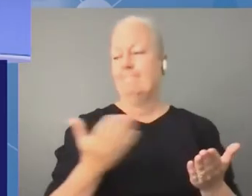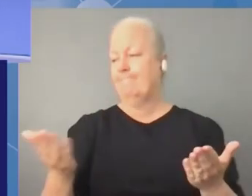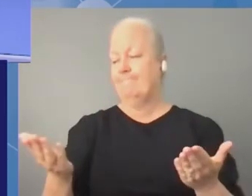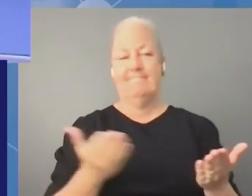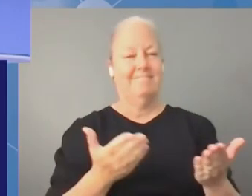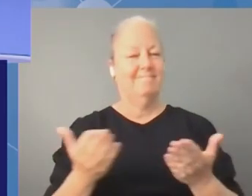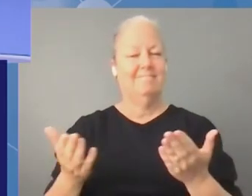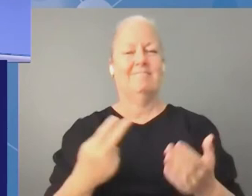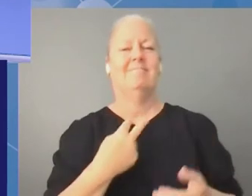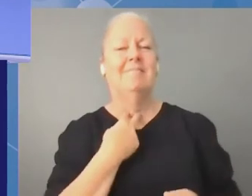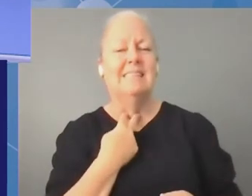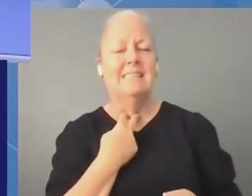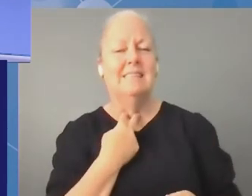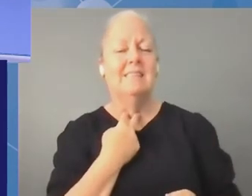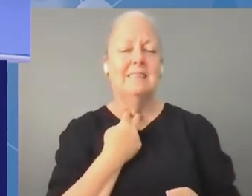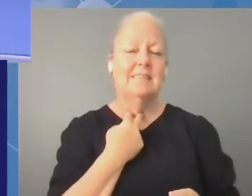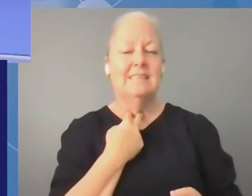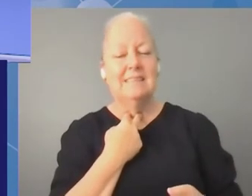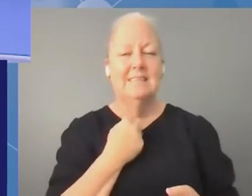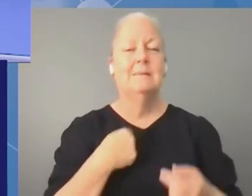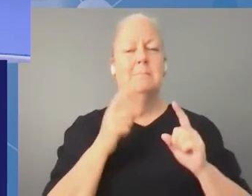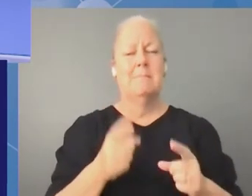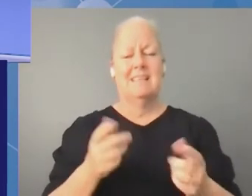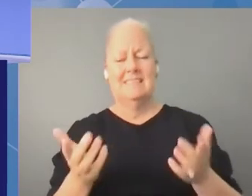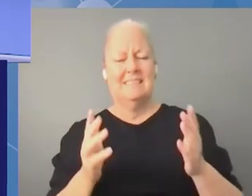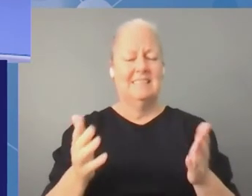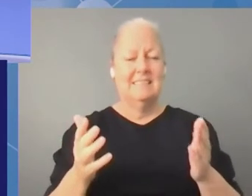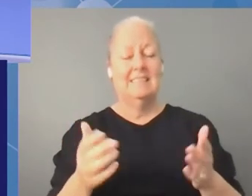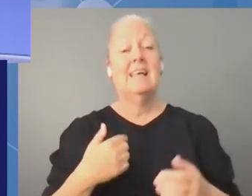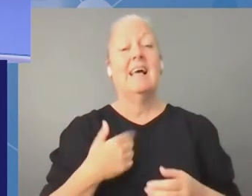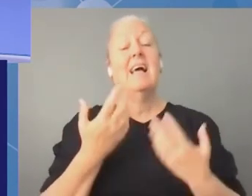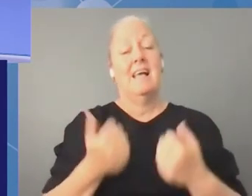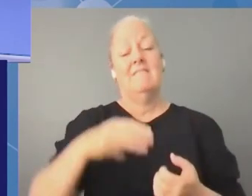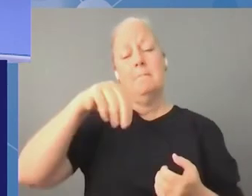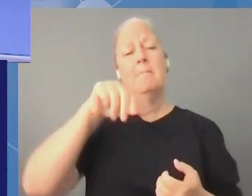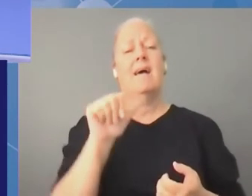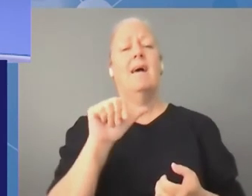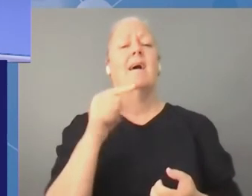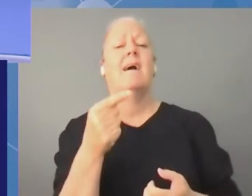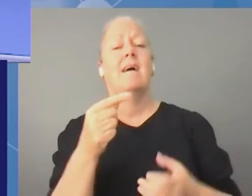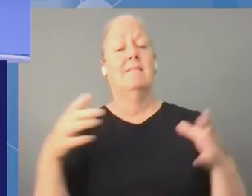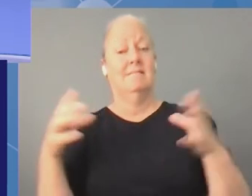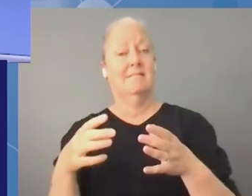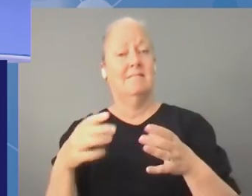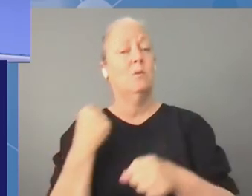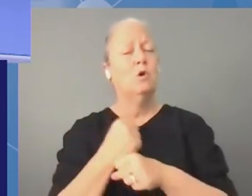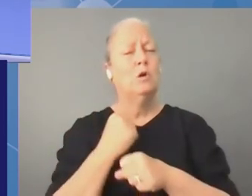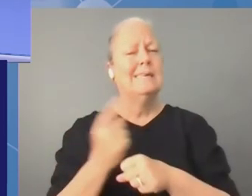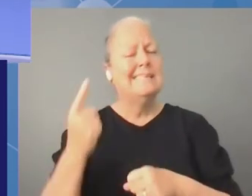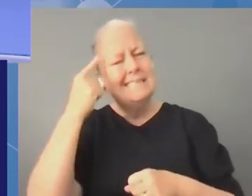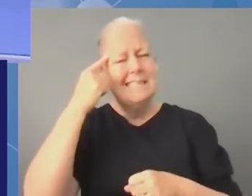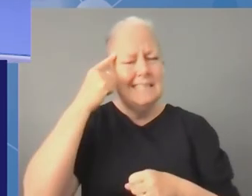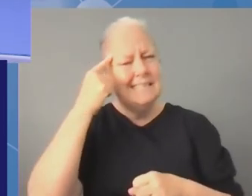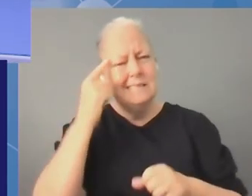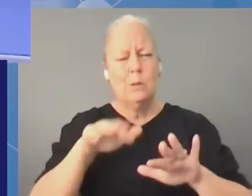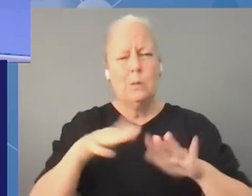吧，我们如果是我们确保一个服务的吧，可能是